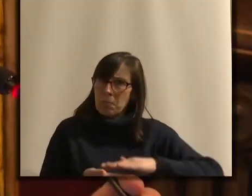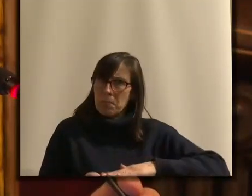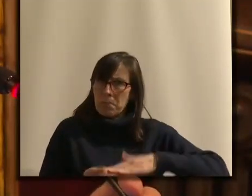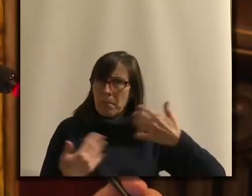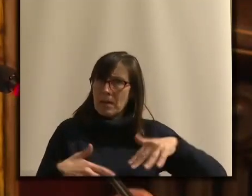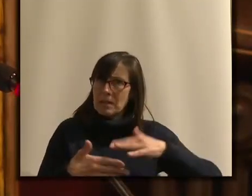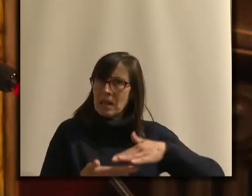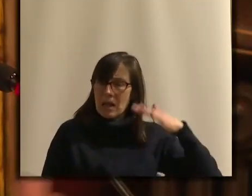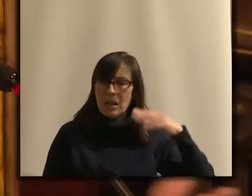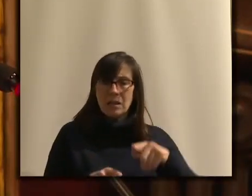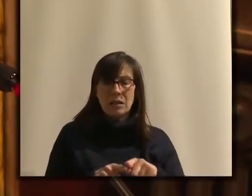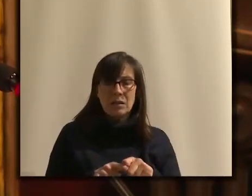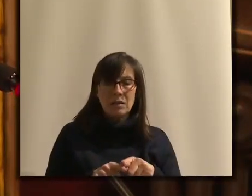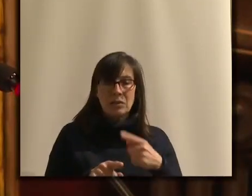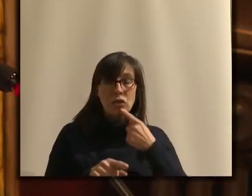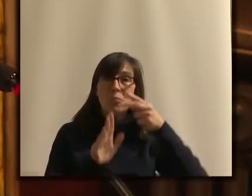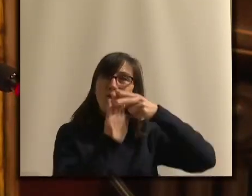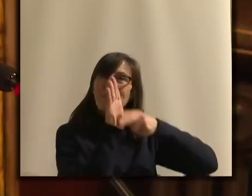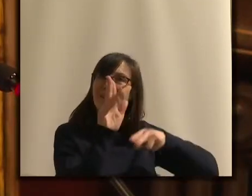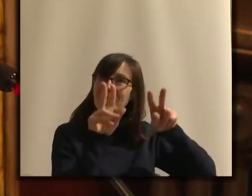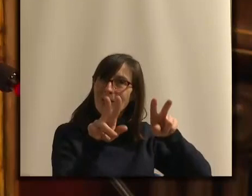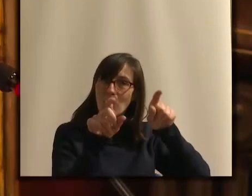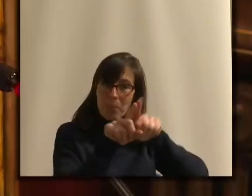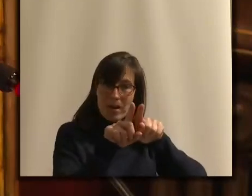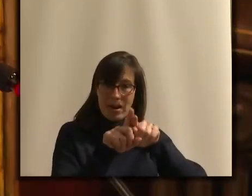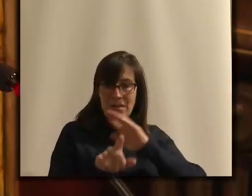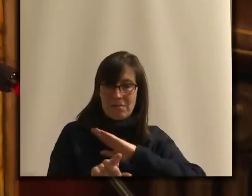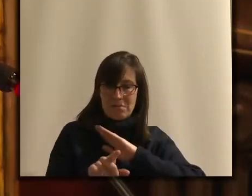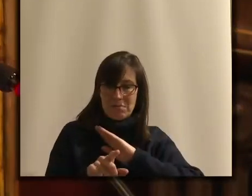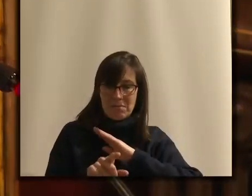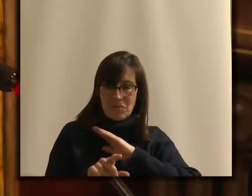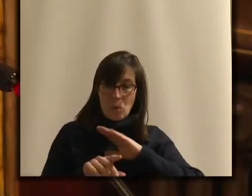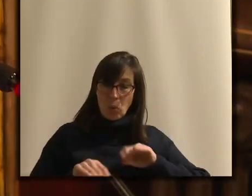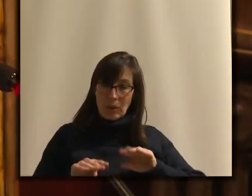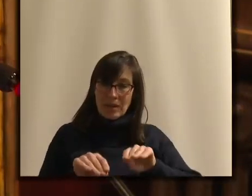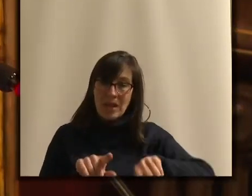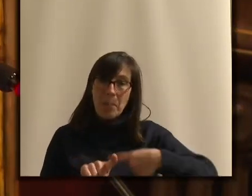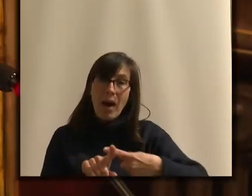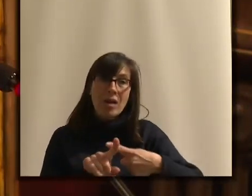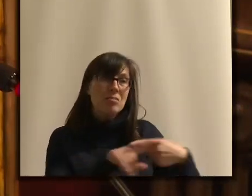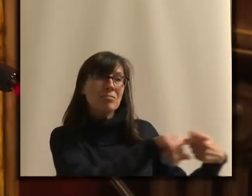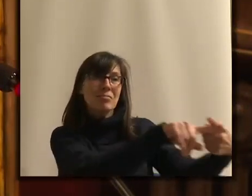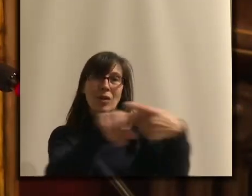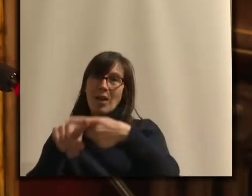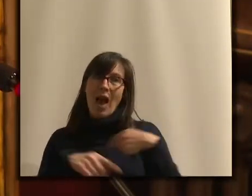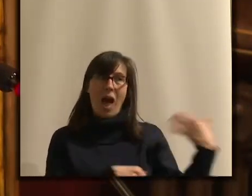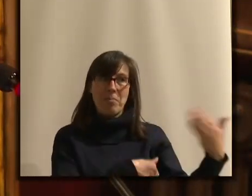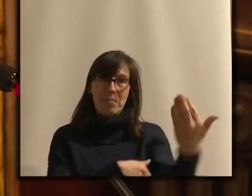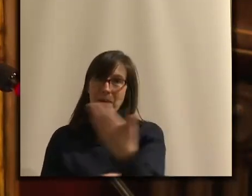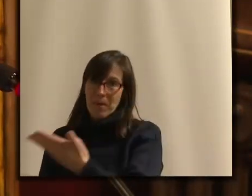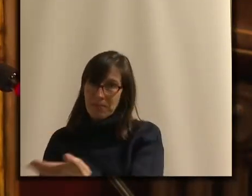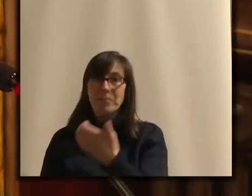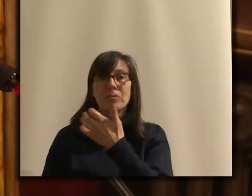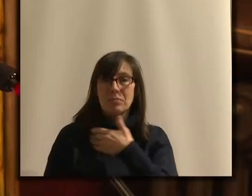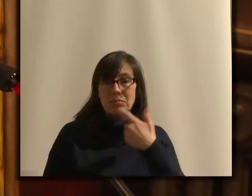de la nova normativa que permet fer autoconsum compartit a un radi de fins a 2 quilòmetres, doncs hem